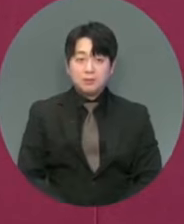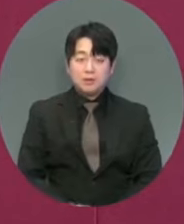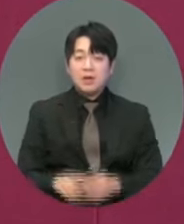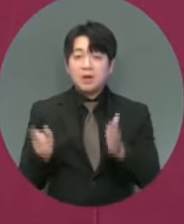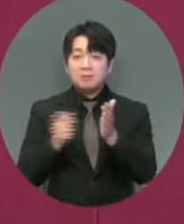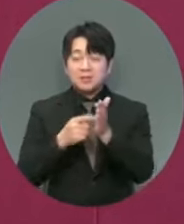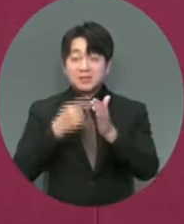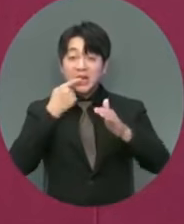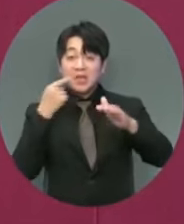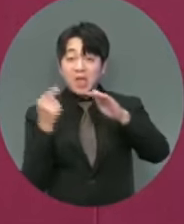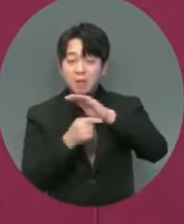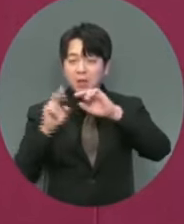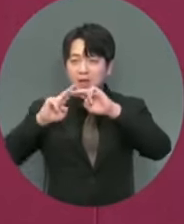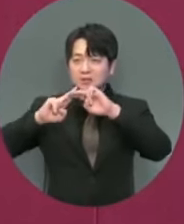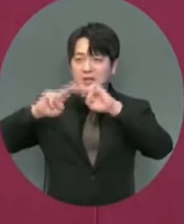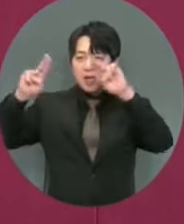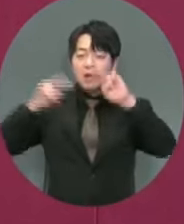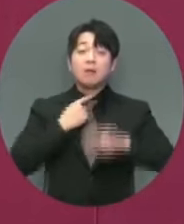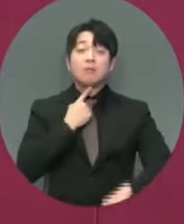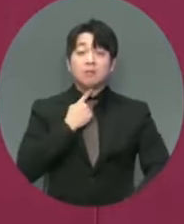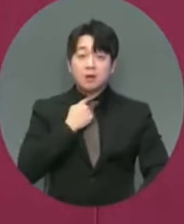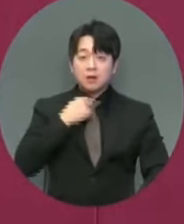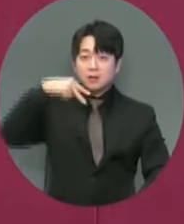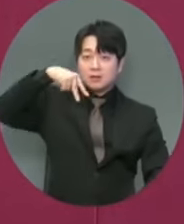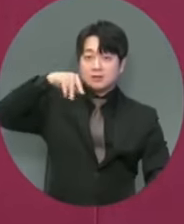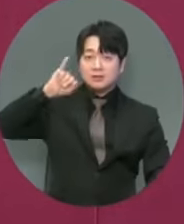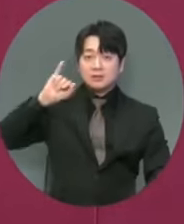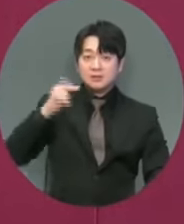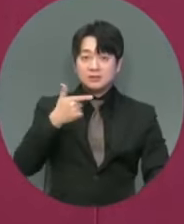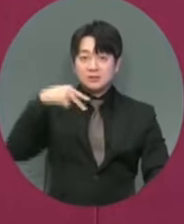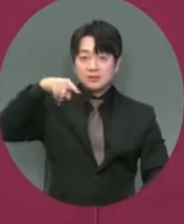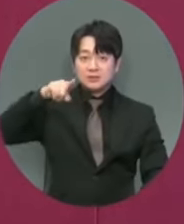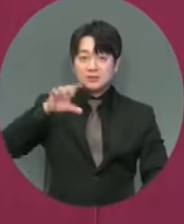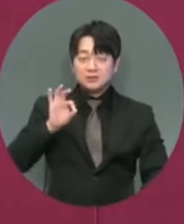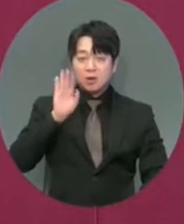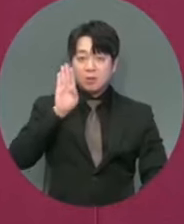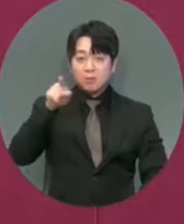비상계엄 해제 요구 결의안에 참석한 신성범 의원,